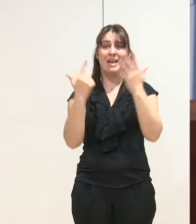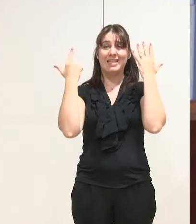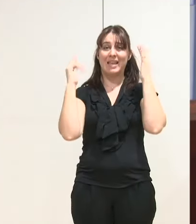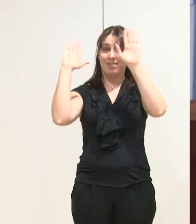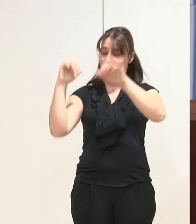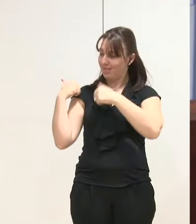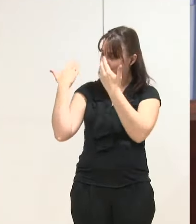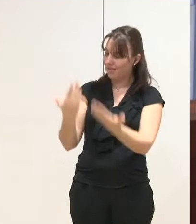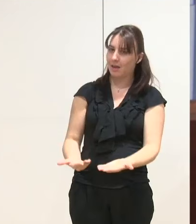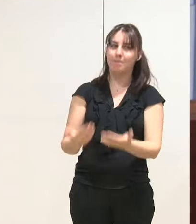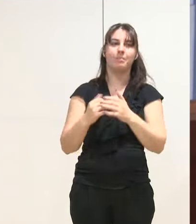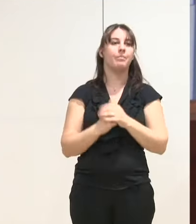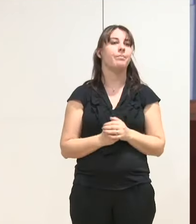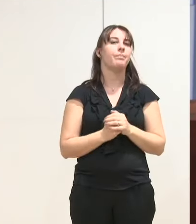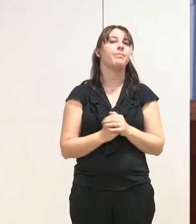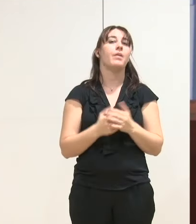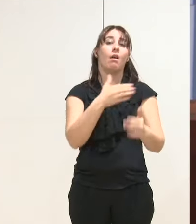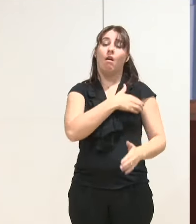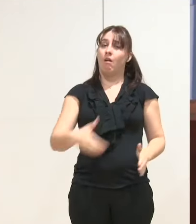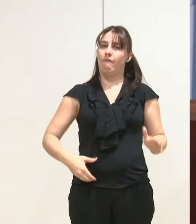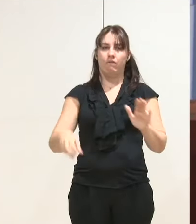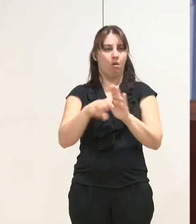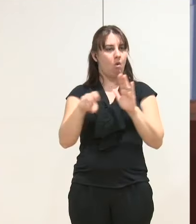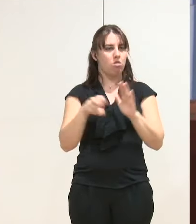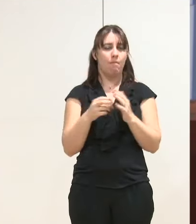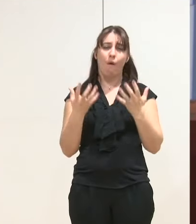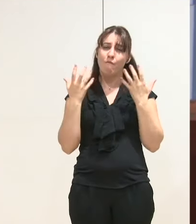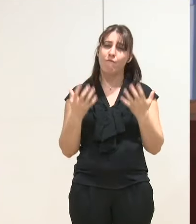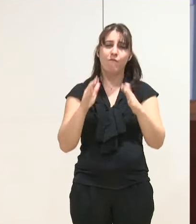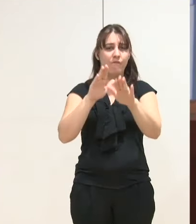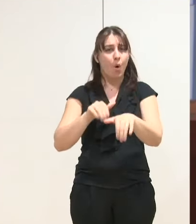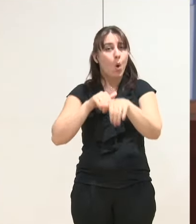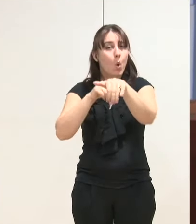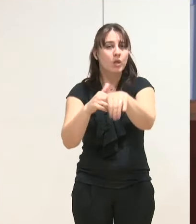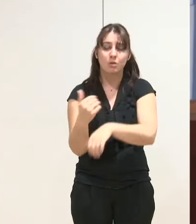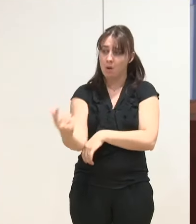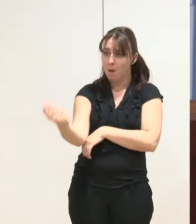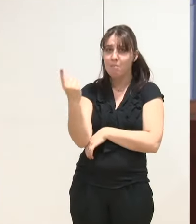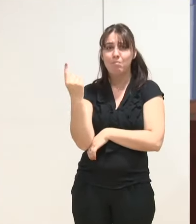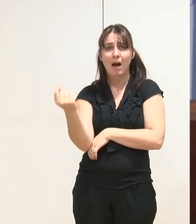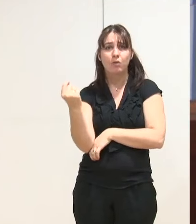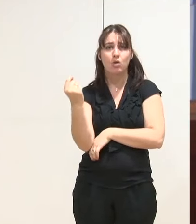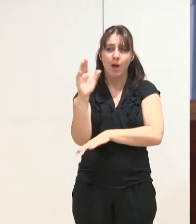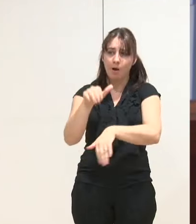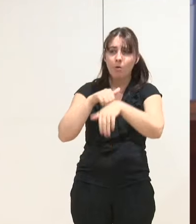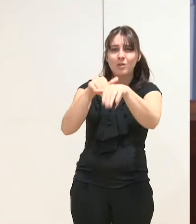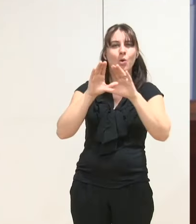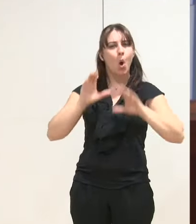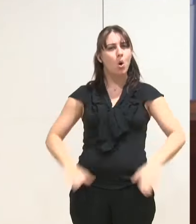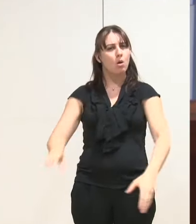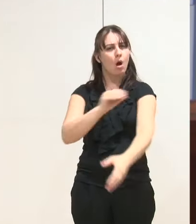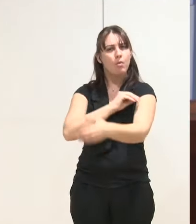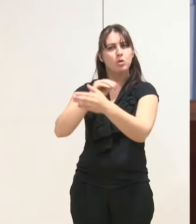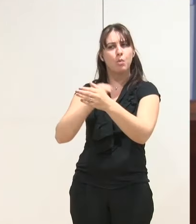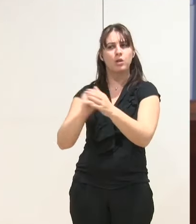2007 la ville de Grenoble souhaite poursuivre son partenariat avec le club sportif